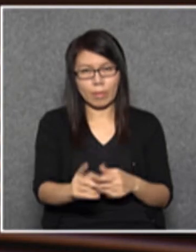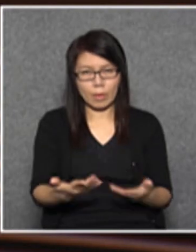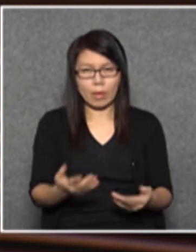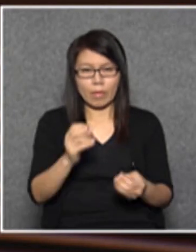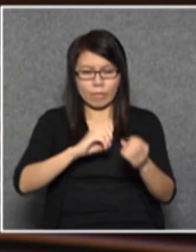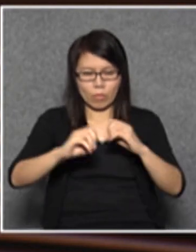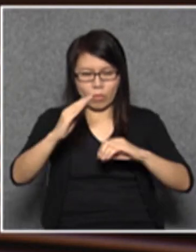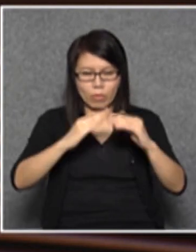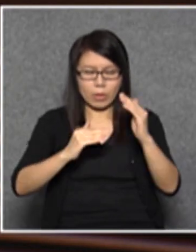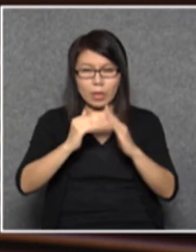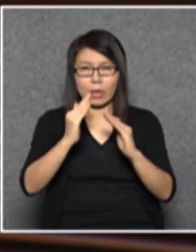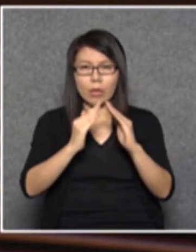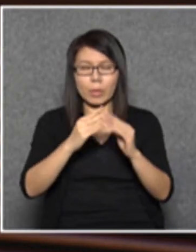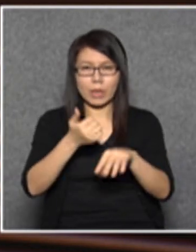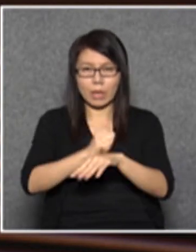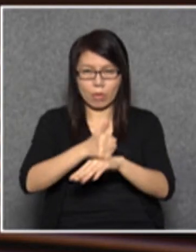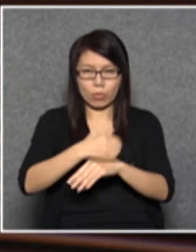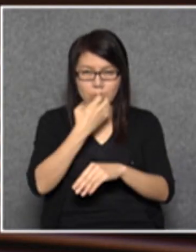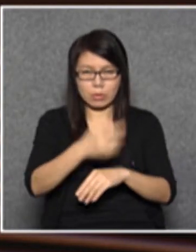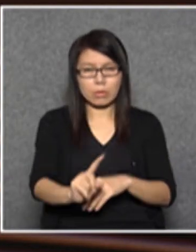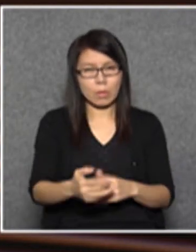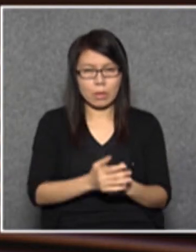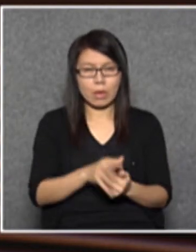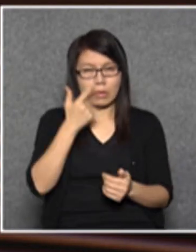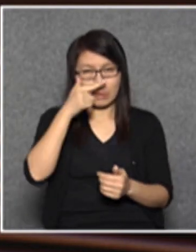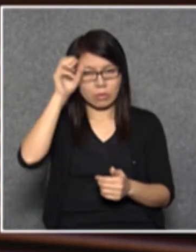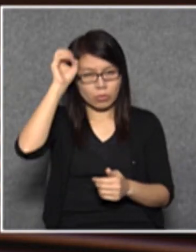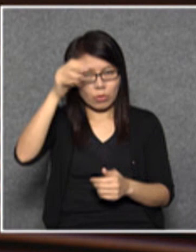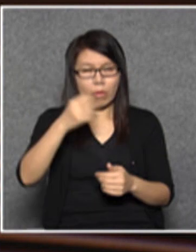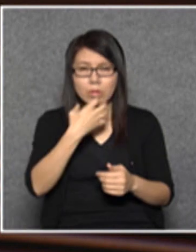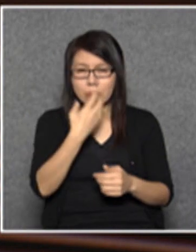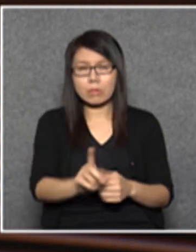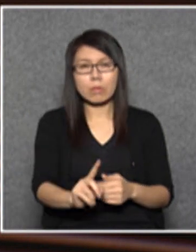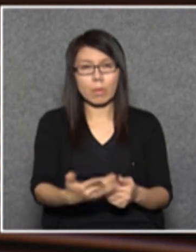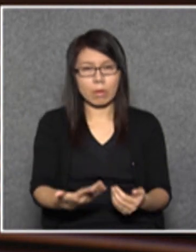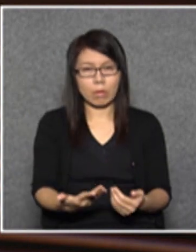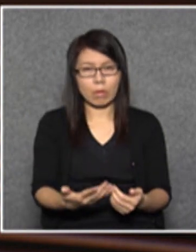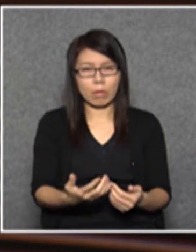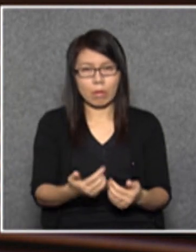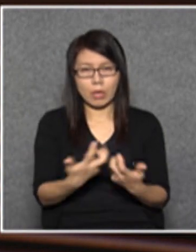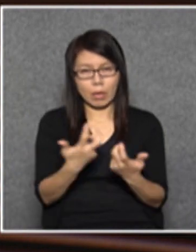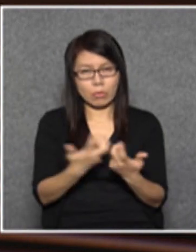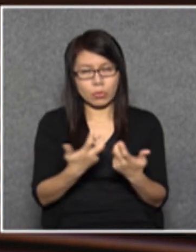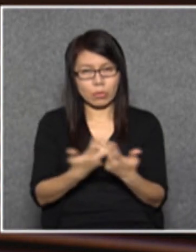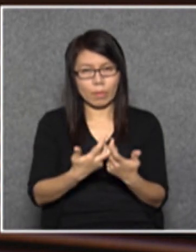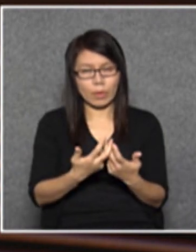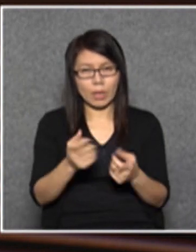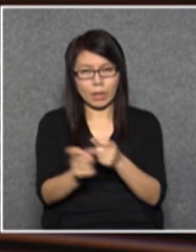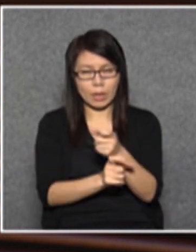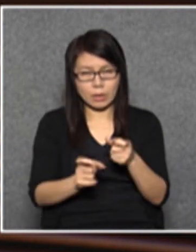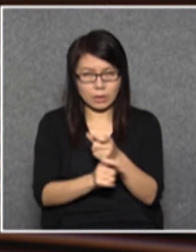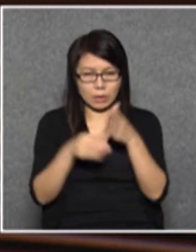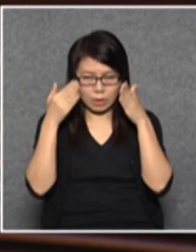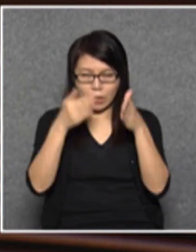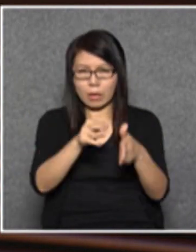技機會的損失同埋喺創新的損失係幾大？從喺一個經濟角度去